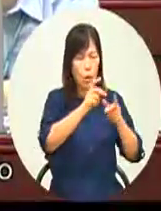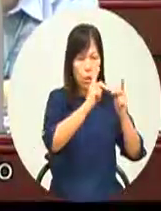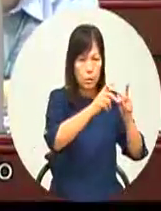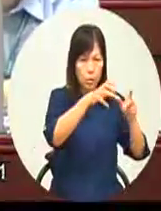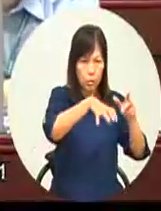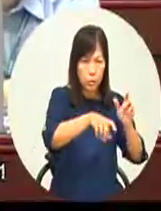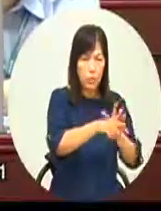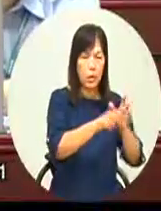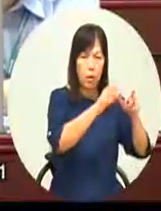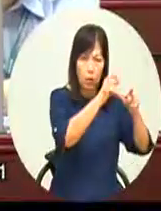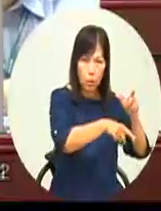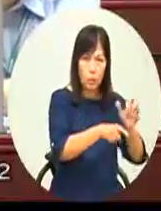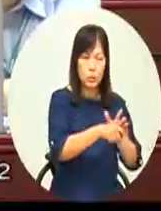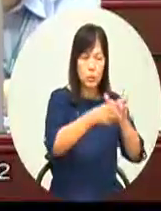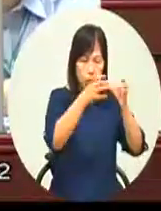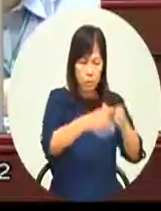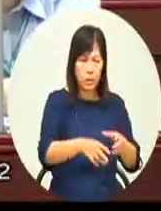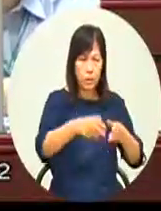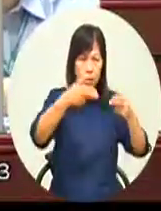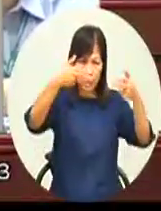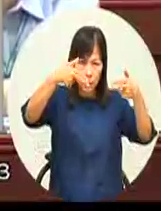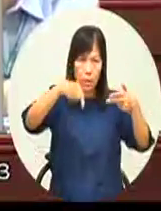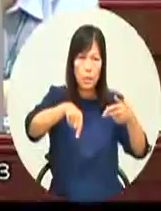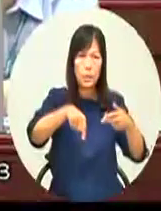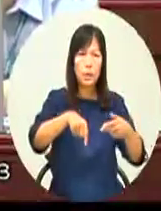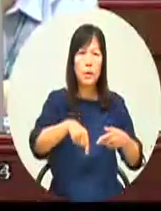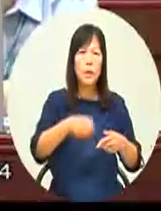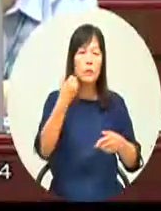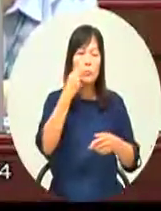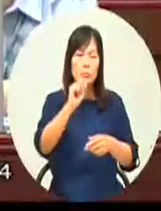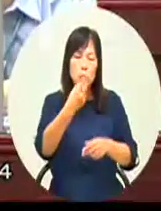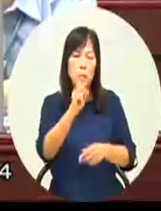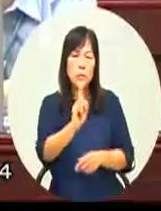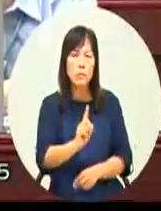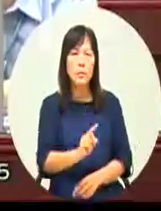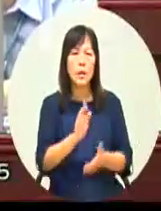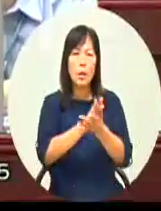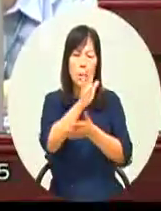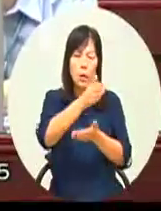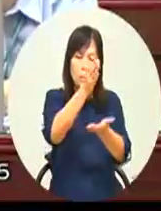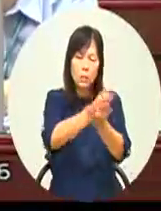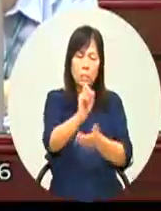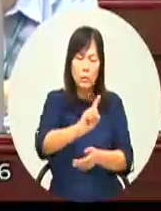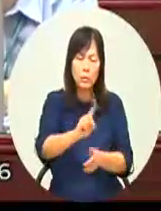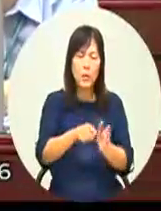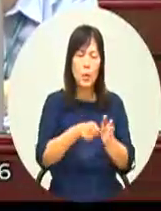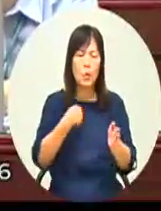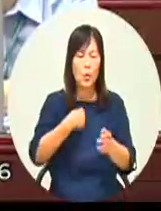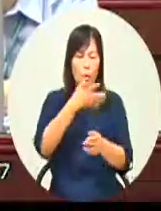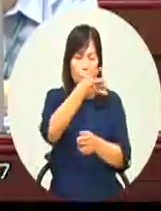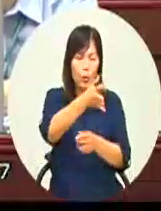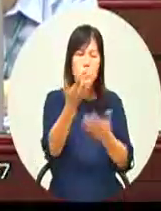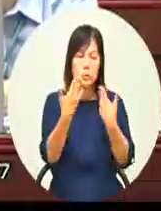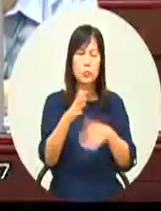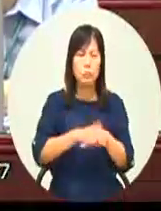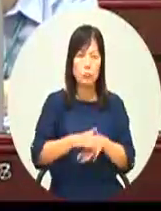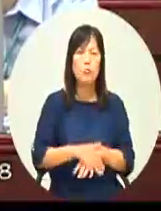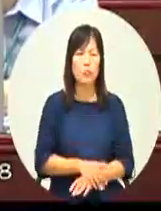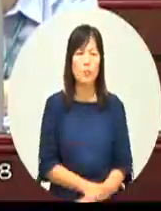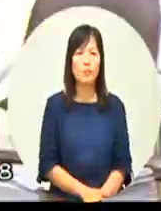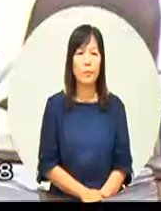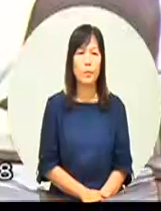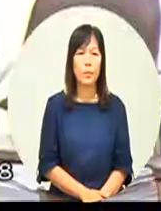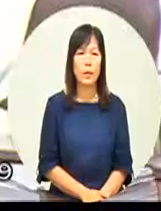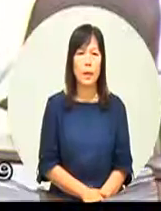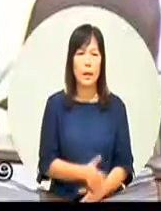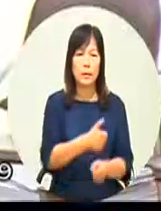捷运公司要去装设这个部分是什么原因，后来怎么停顿下来，这个我们会来做了解。 好，谢谢，